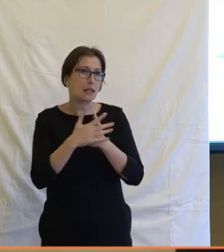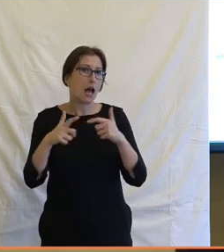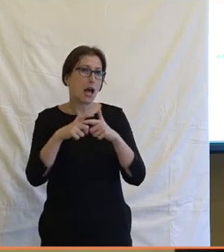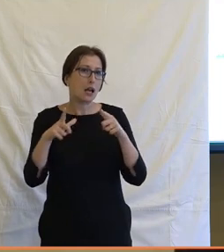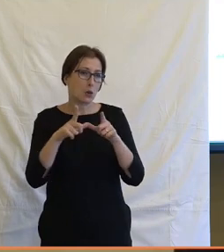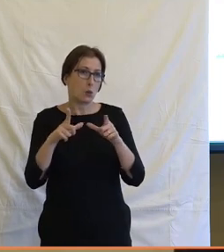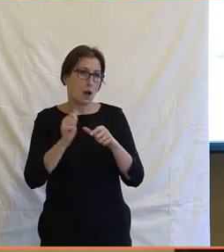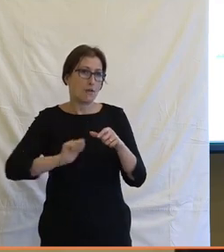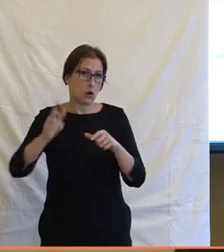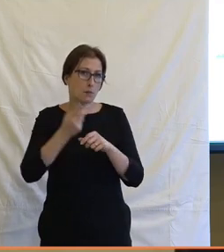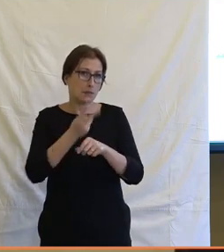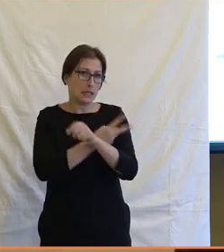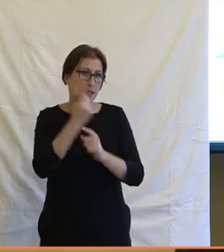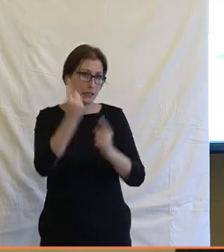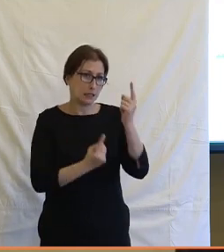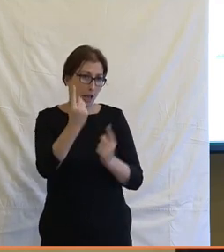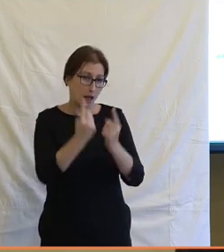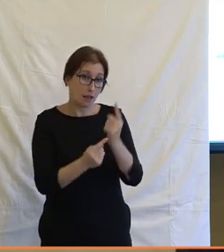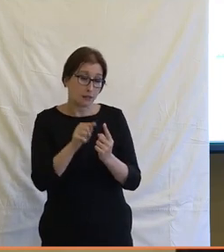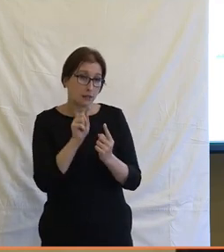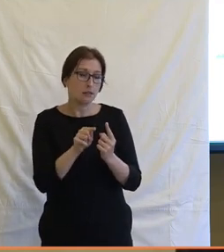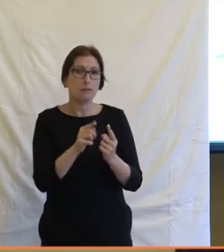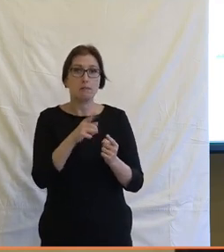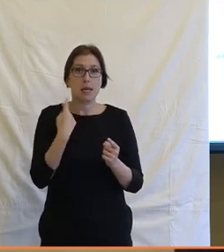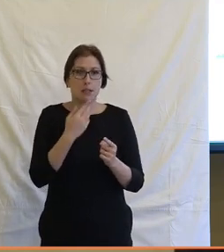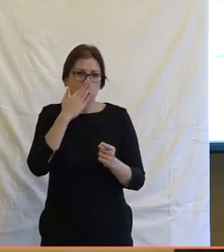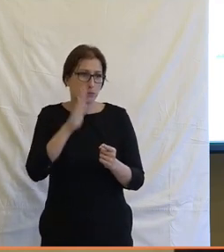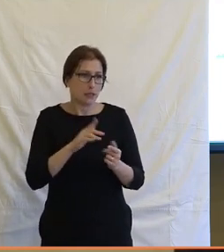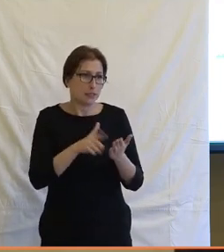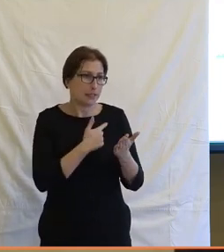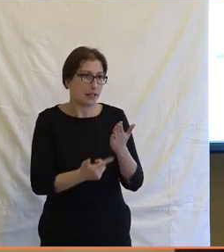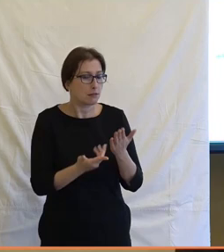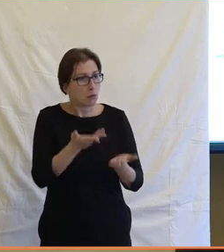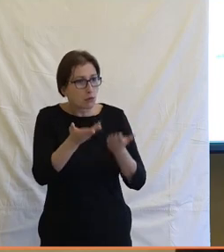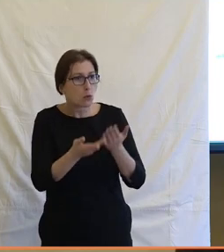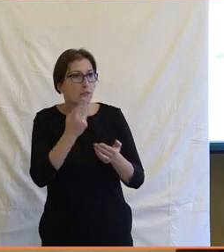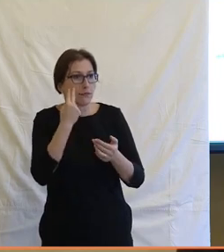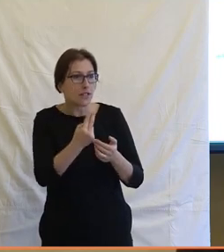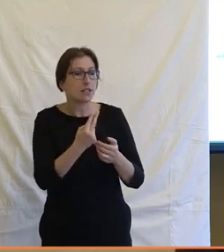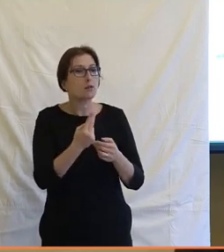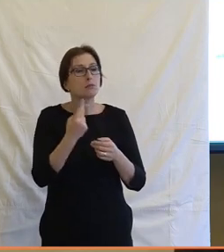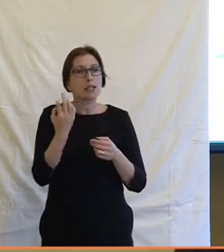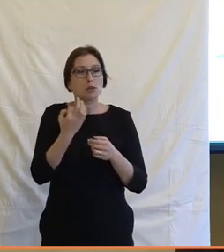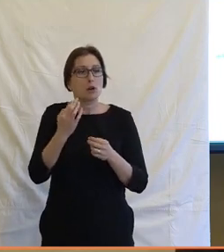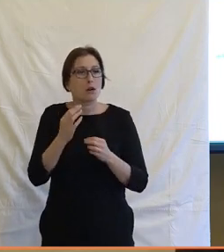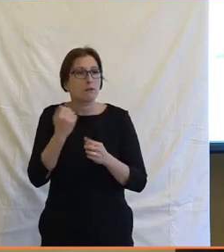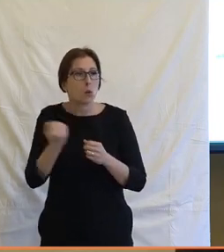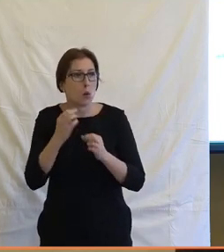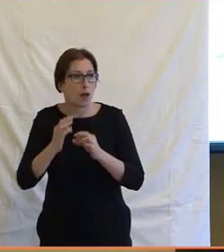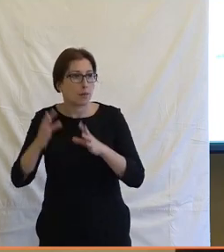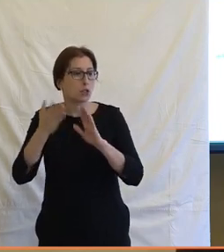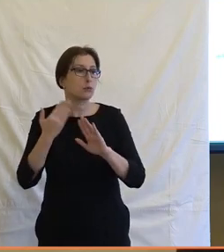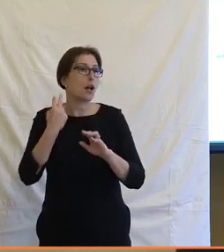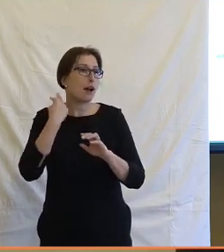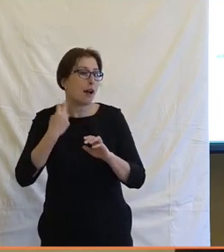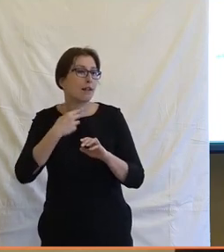zemí, tak na tom jako vůbec nejsme špatně. Samozřejmě některé ty věci fungují lépe třeba v Británii nebo